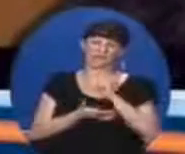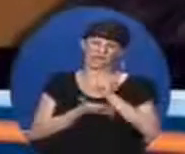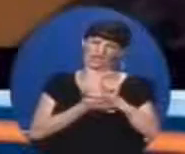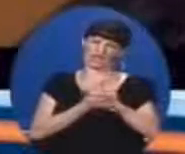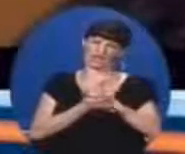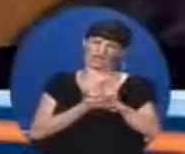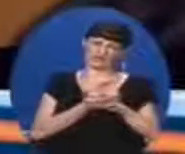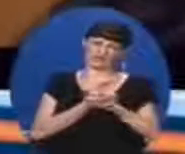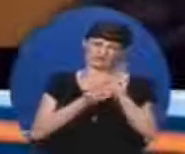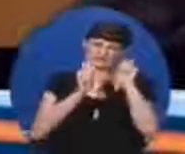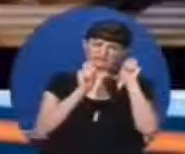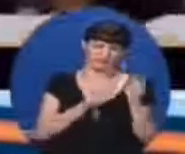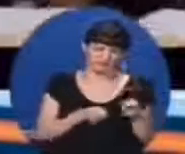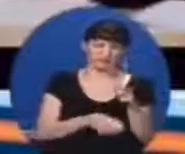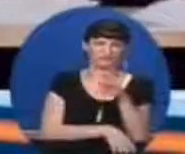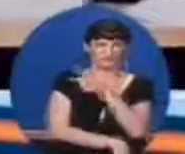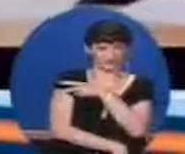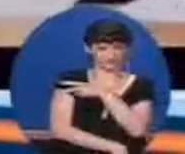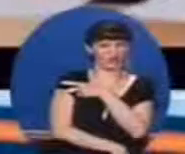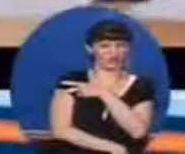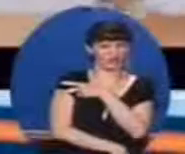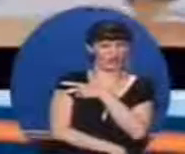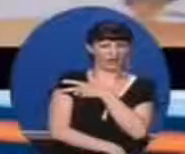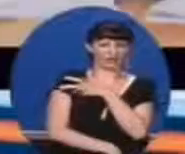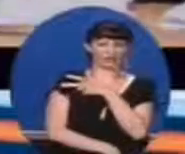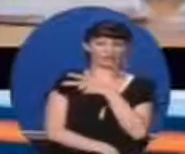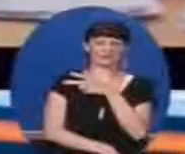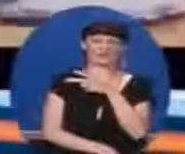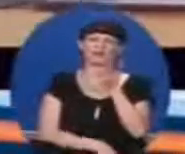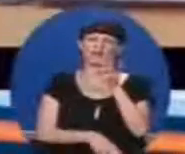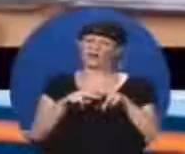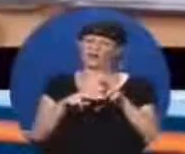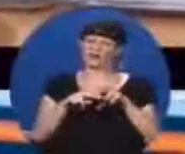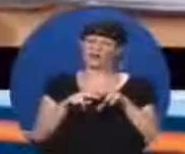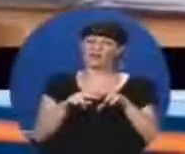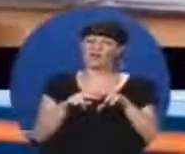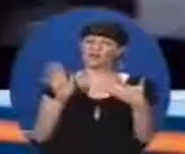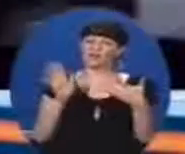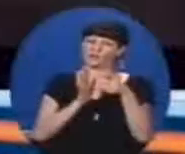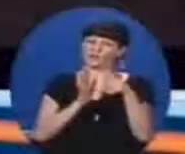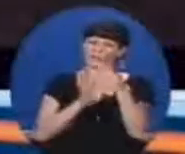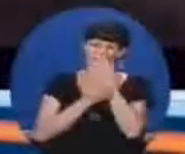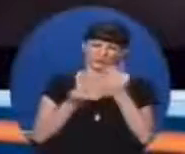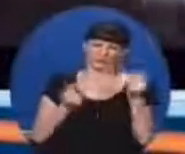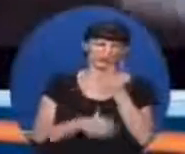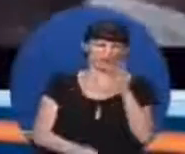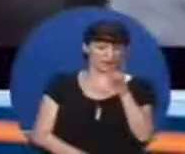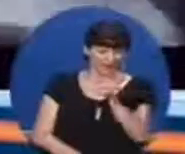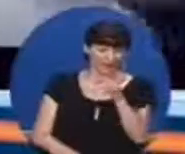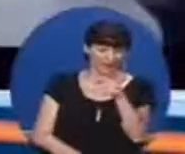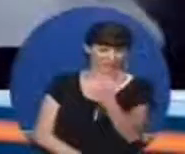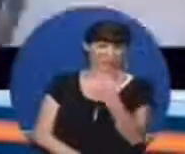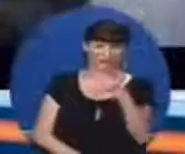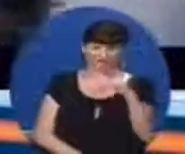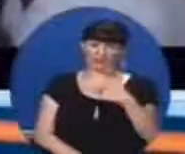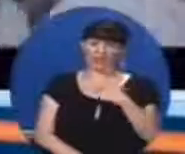אותו לחקירה תחת אזהרה, כחשוד בהדחה או ניסיון הדחה או שיבוש ביחבל. אז לכן, אני בעצמי, בועז גוטמן,